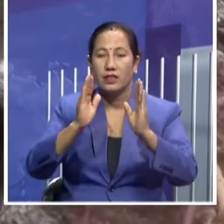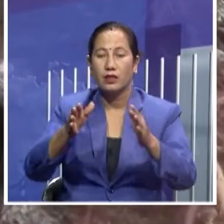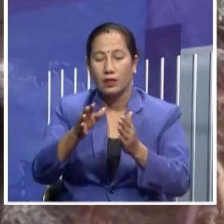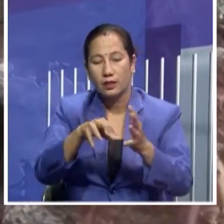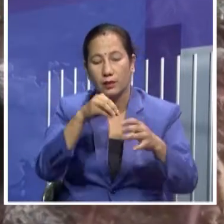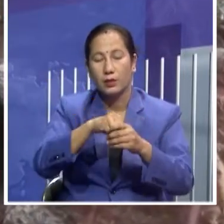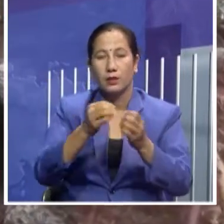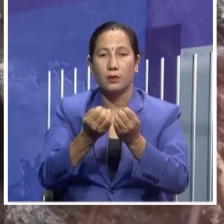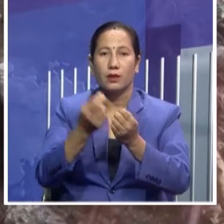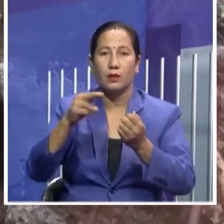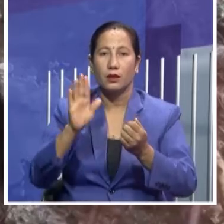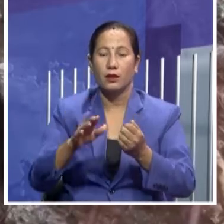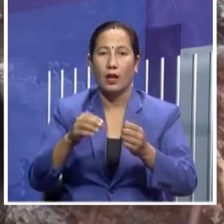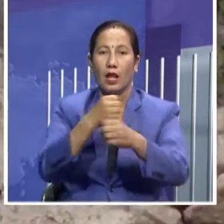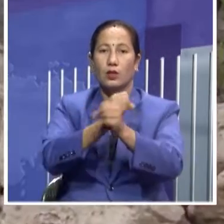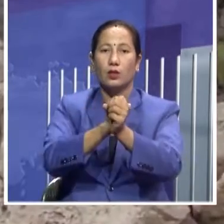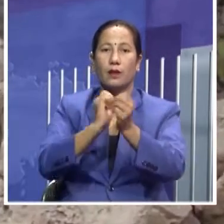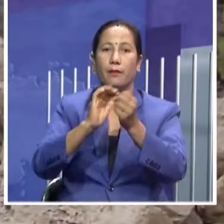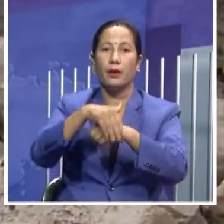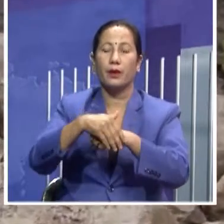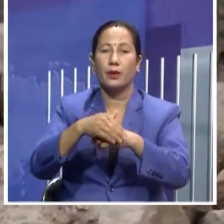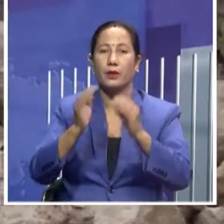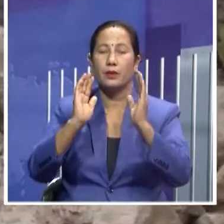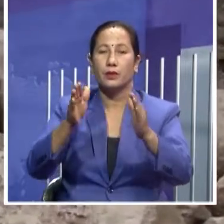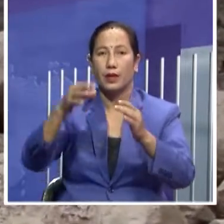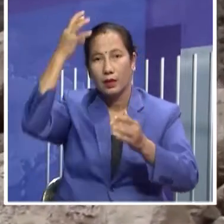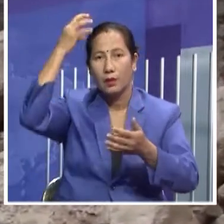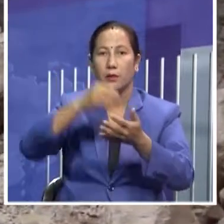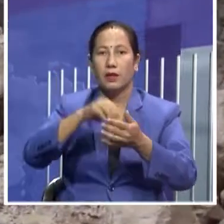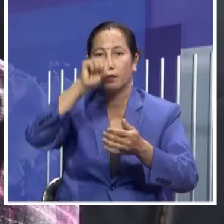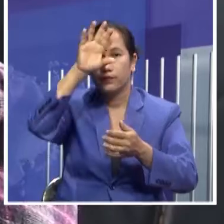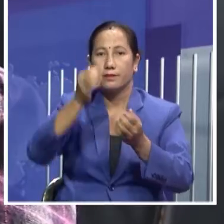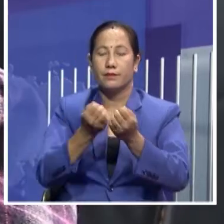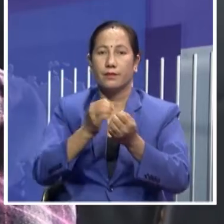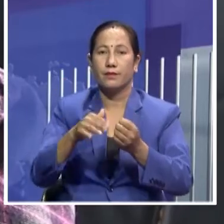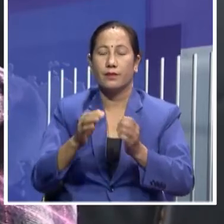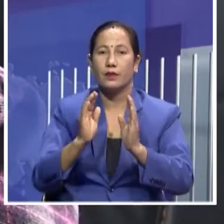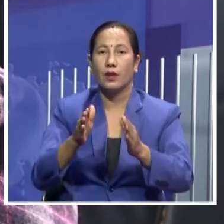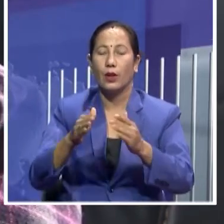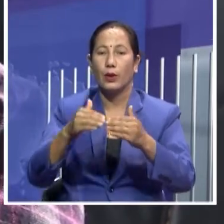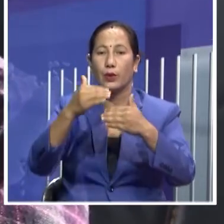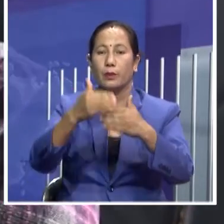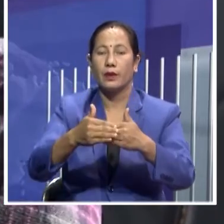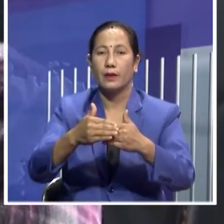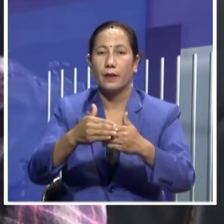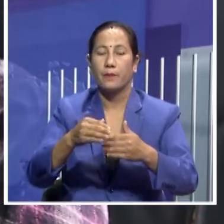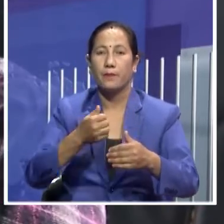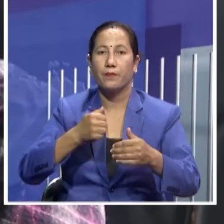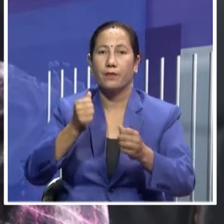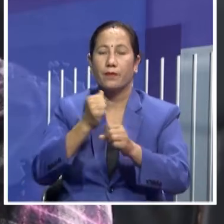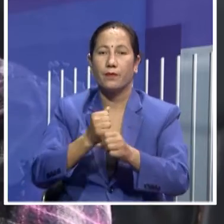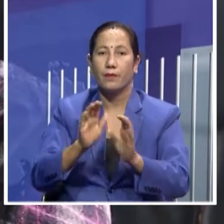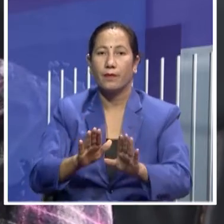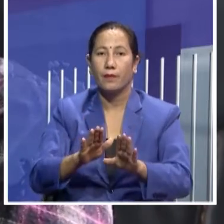सीमाभित्र पर्ने भएकोले पनि जोखिम बढेको सडक डिभिजन पाल्पाले जनाएको छ। सडकको सीमाभित्र हामी बसेका छौँ कि